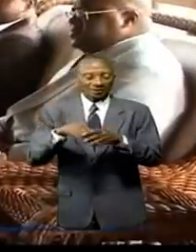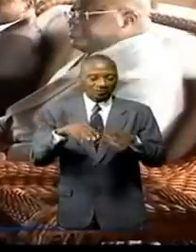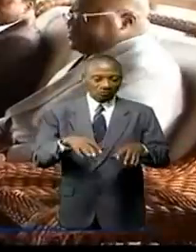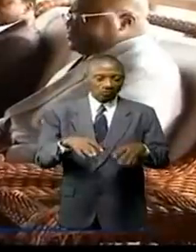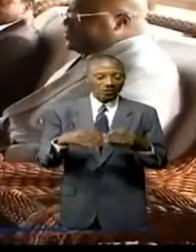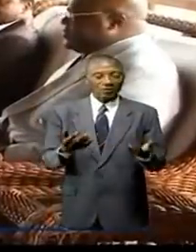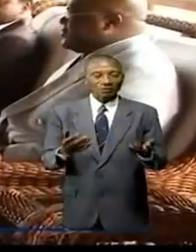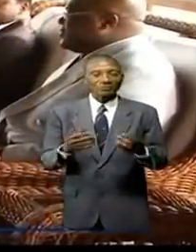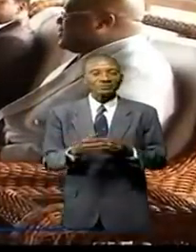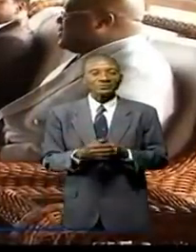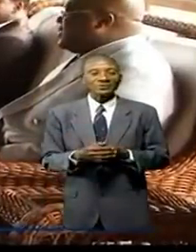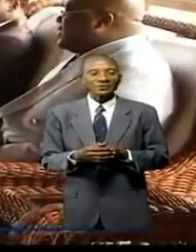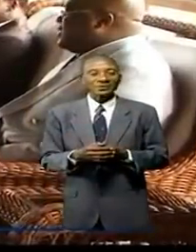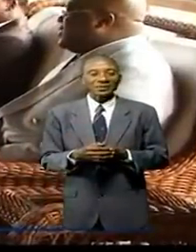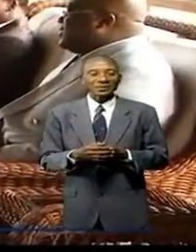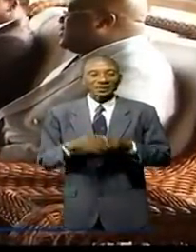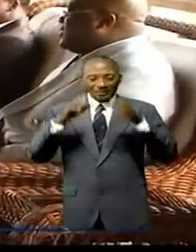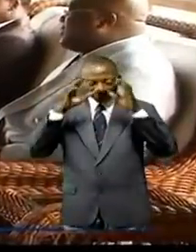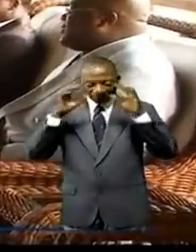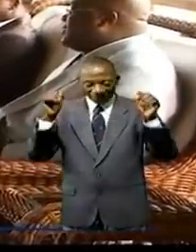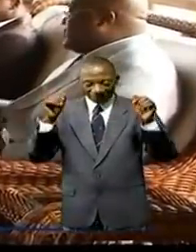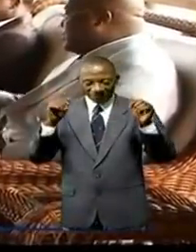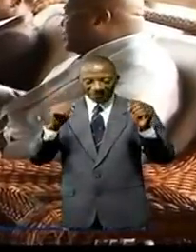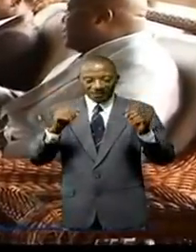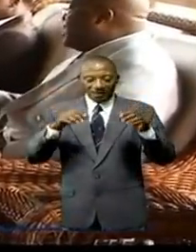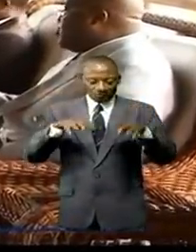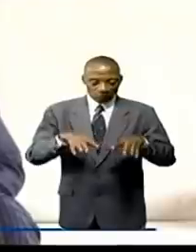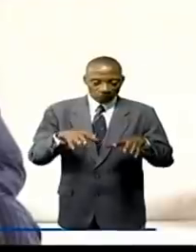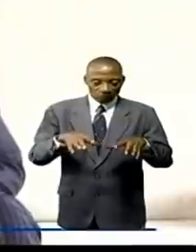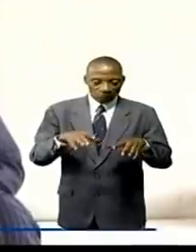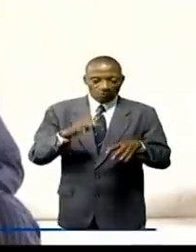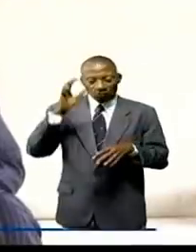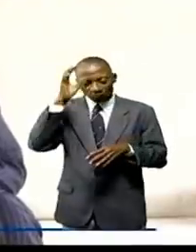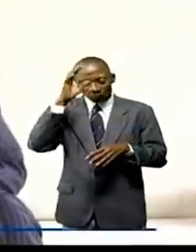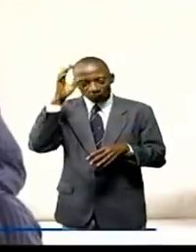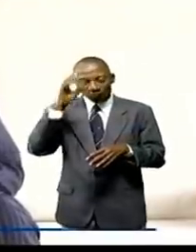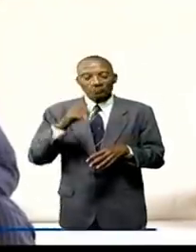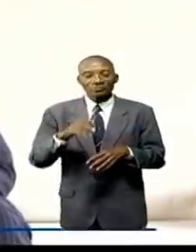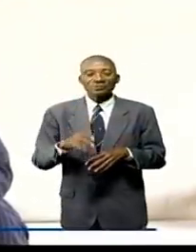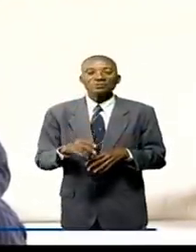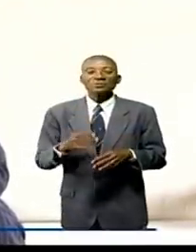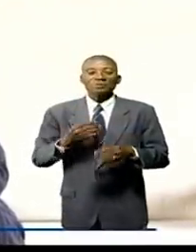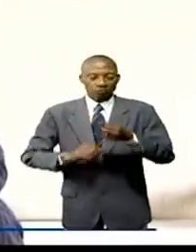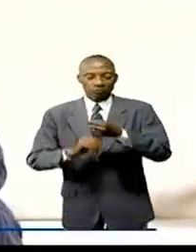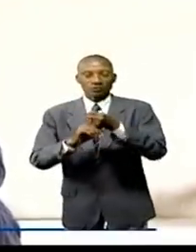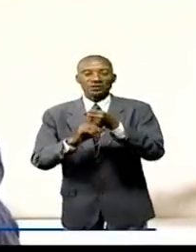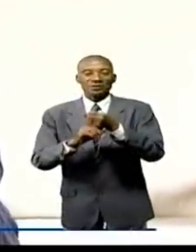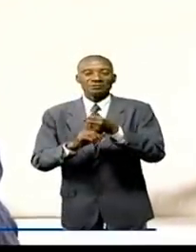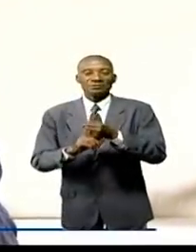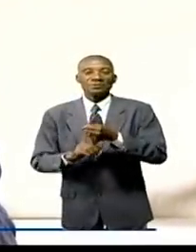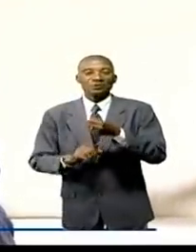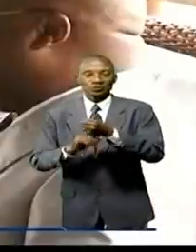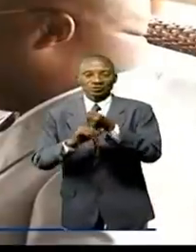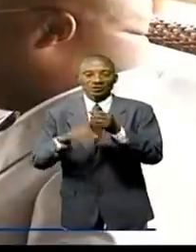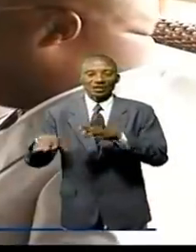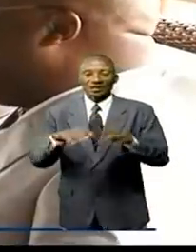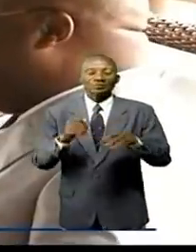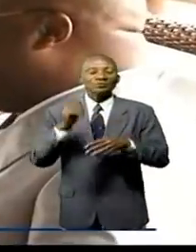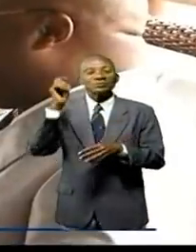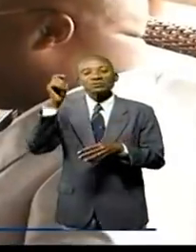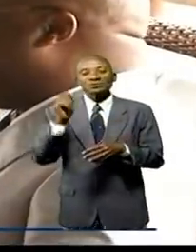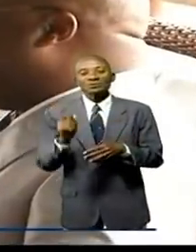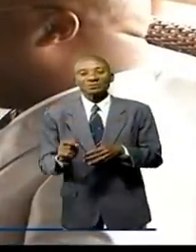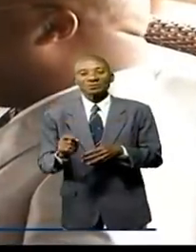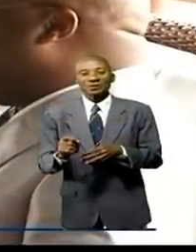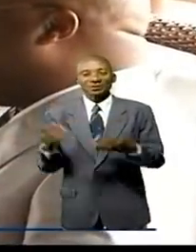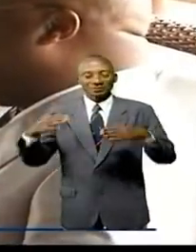de la République togolaise et de la République du Congo ont réitéré leur soutien aux opérations militaires conjointes